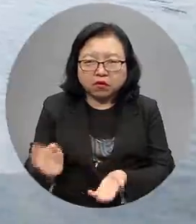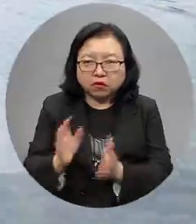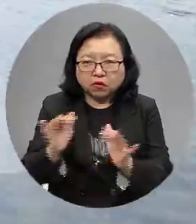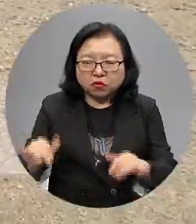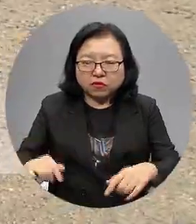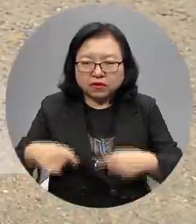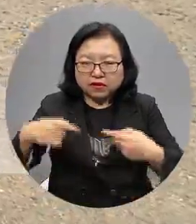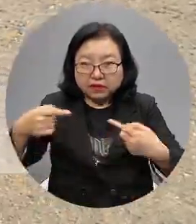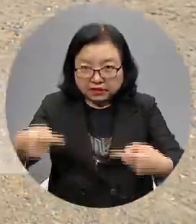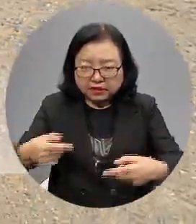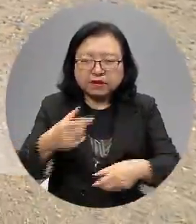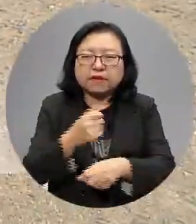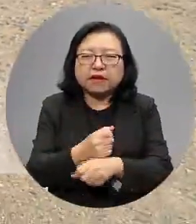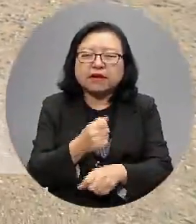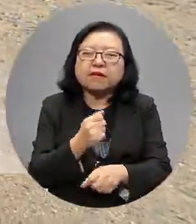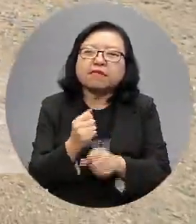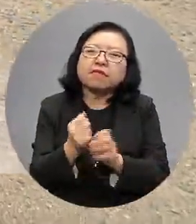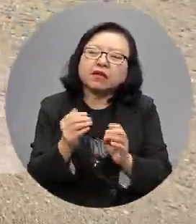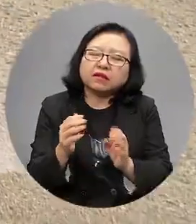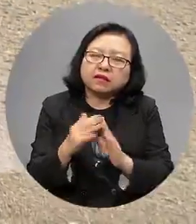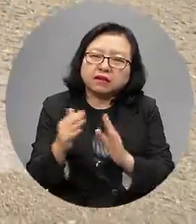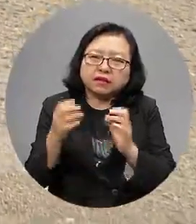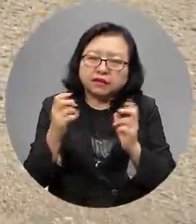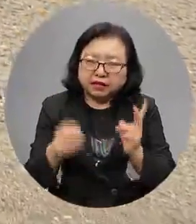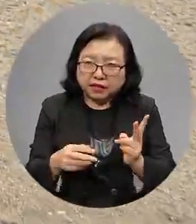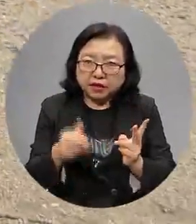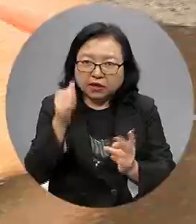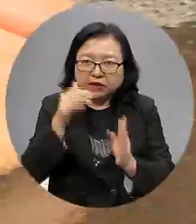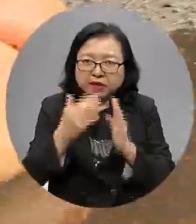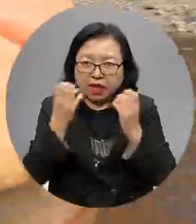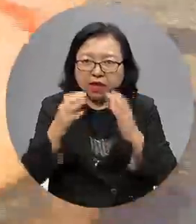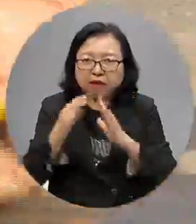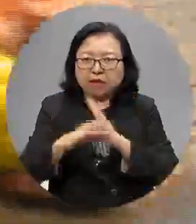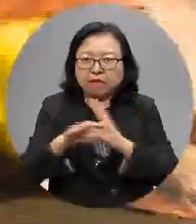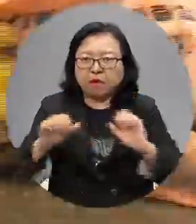새마을 운동으로 하천 정화 활동을 벌인다는 계획입니다.